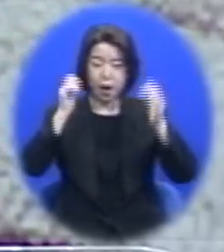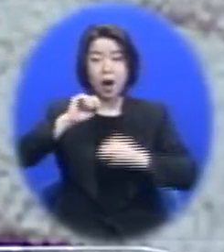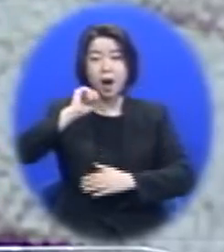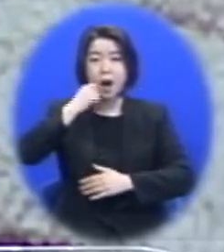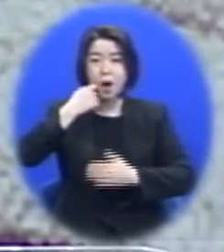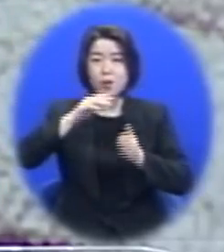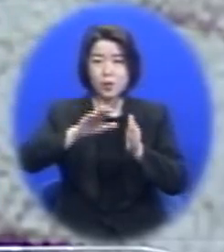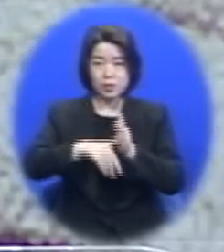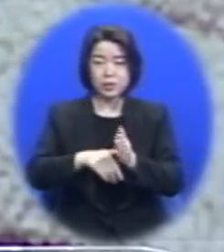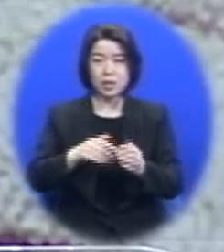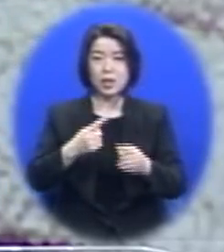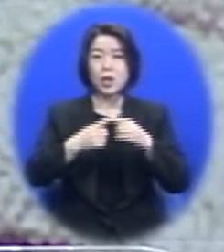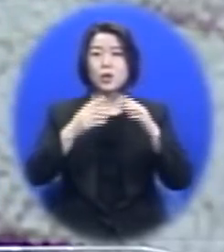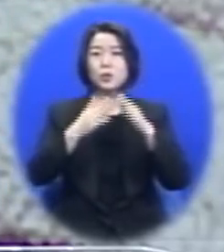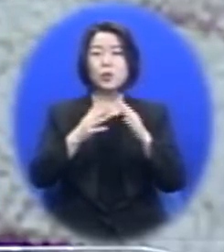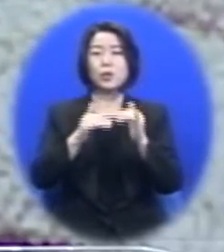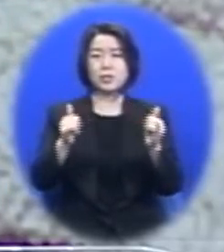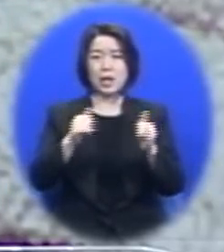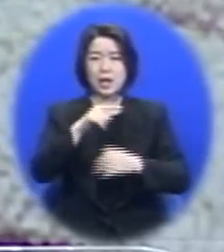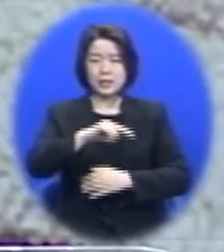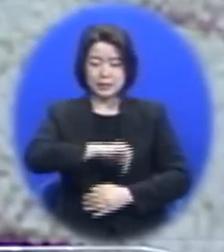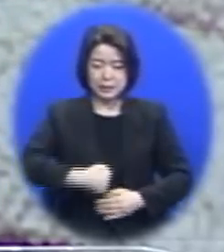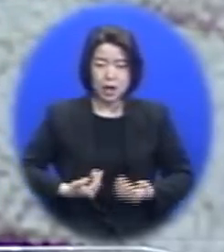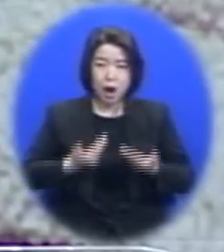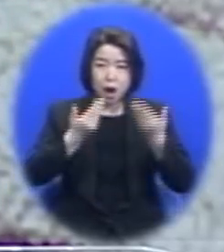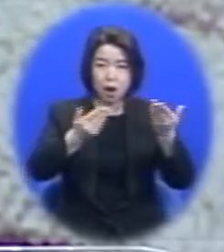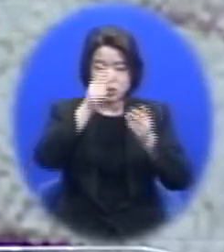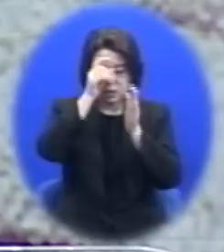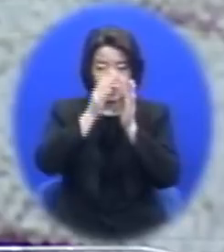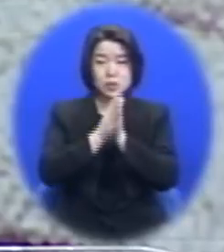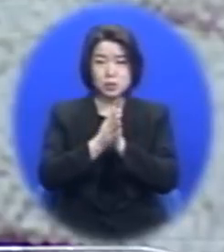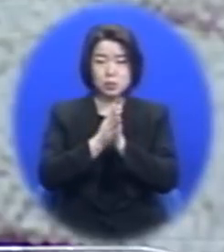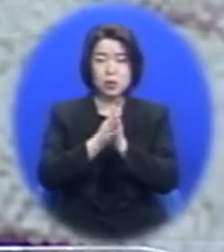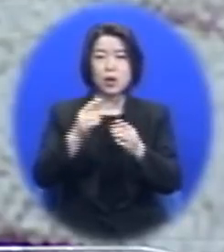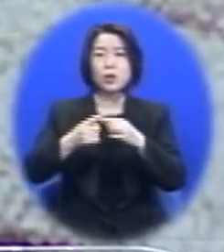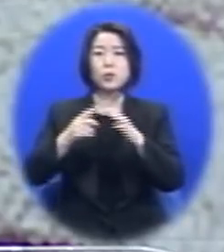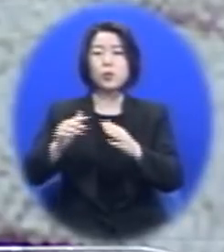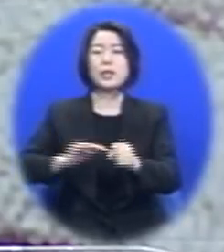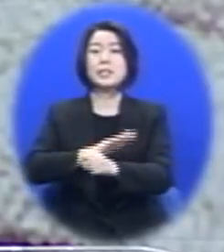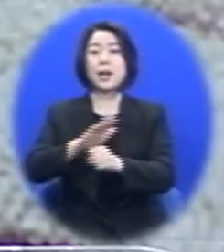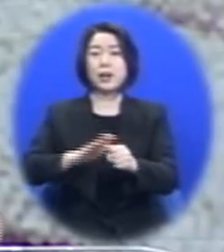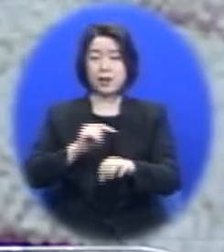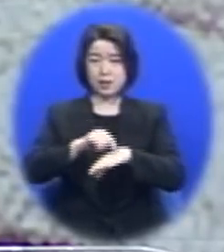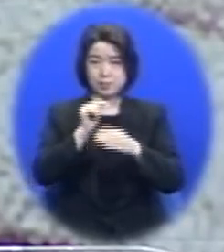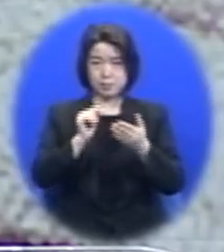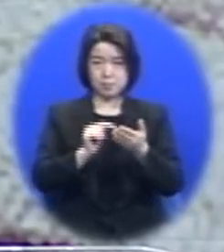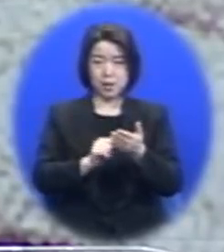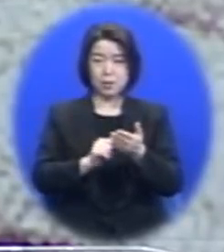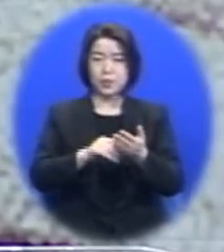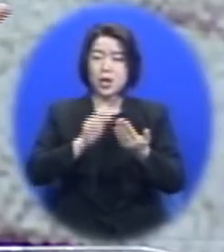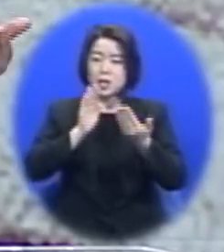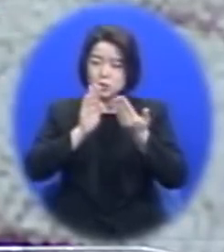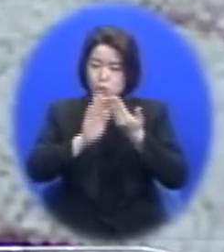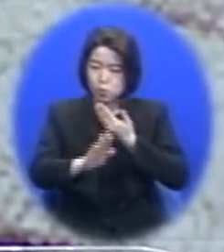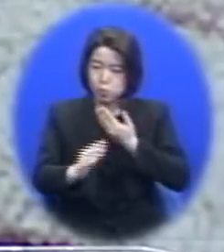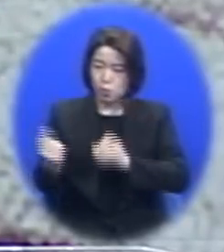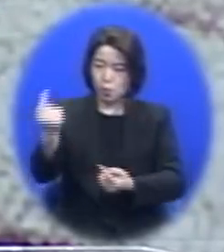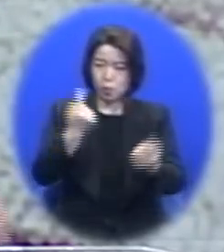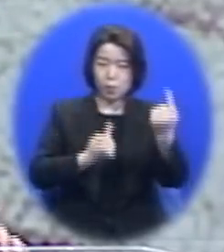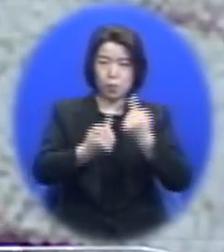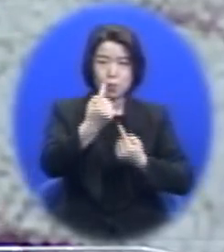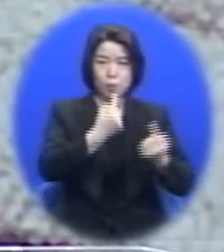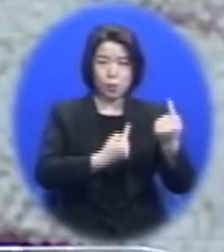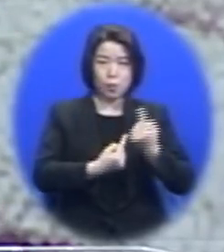그때에 교인들의 그 헌신과 기도 와 교회를 사랑하는 마음 그 이후에 온 교인들에게 어떻게